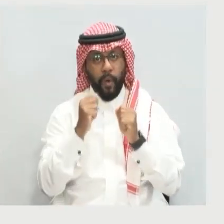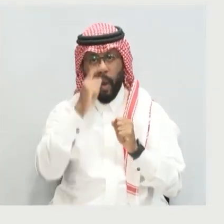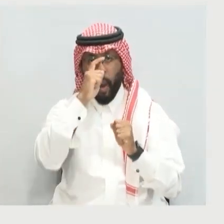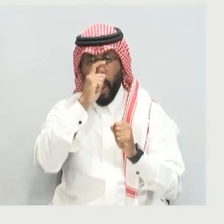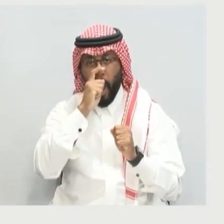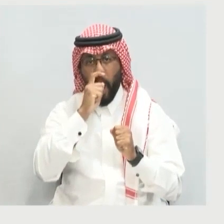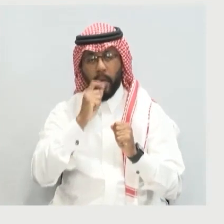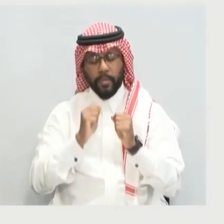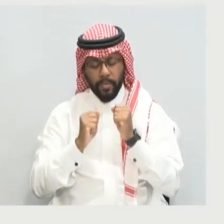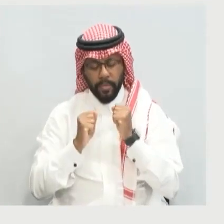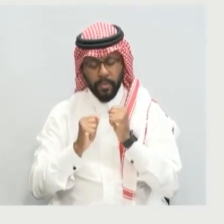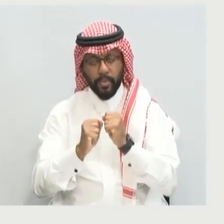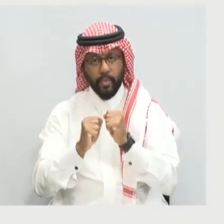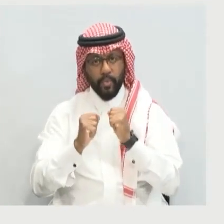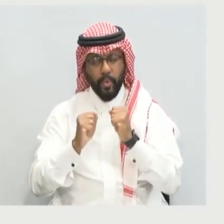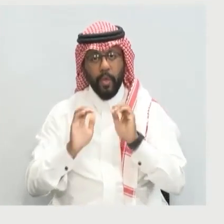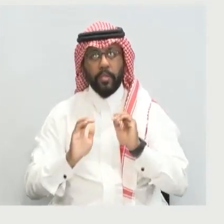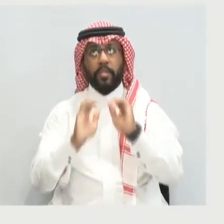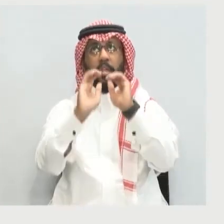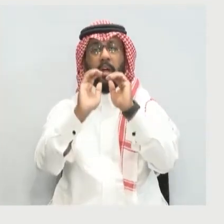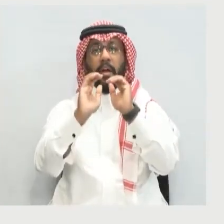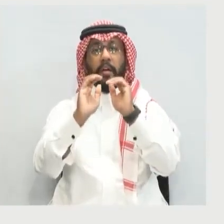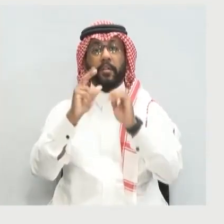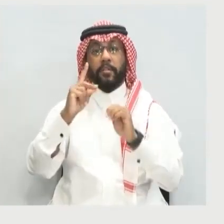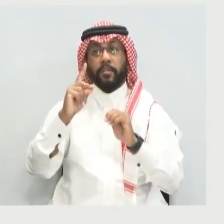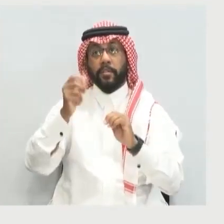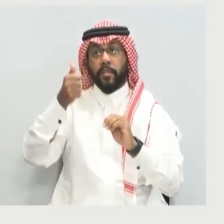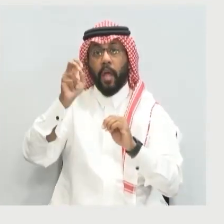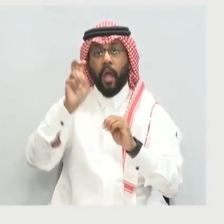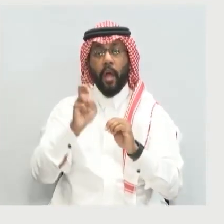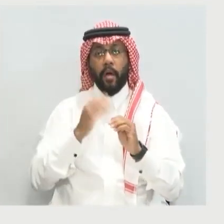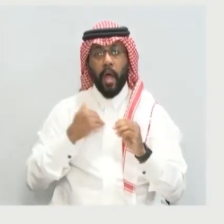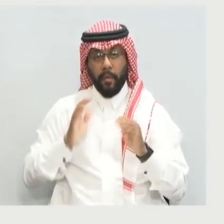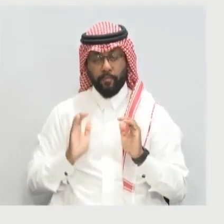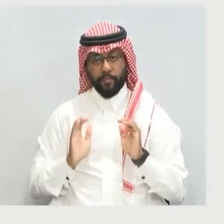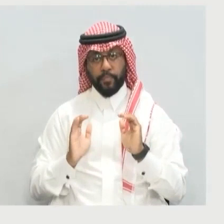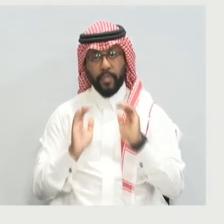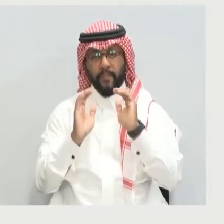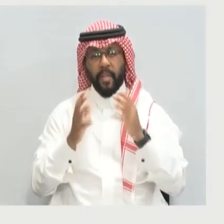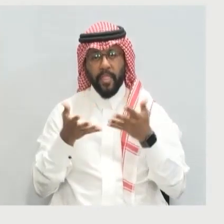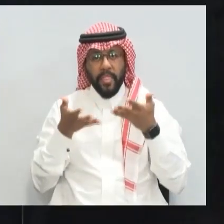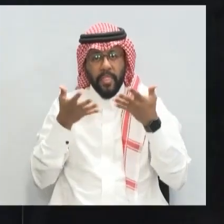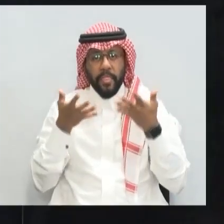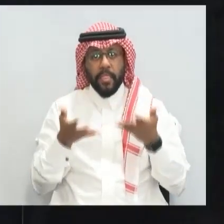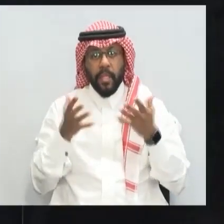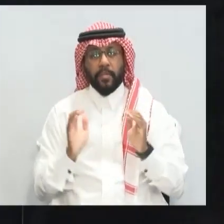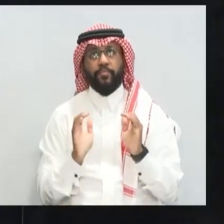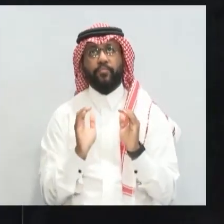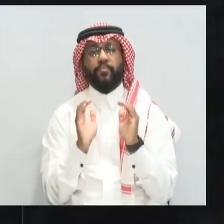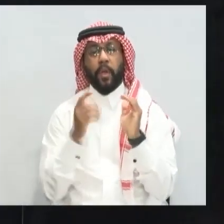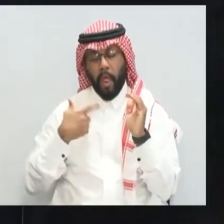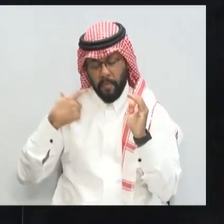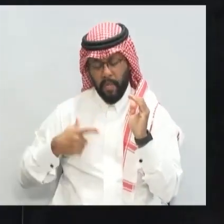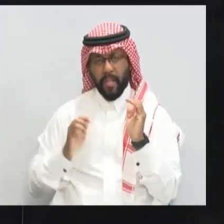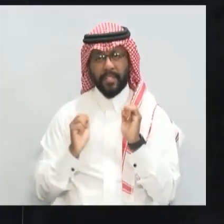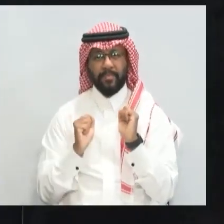طاقه كافيه لتكوين المعقد المنشط لذا عندما اقوم بدفع جسم ثقيل لاعلى ساكون بطيئه اذا